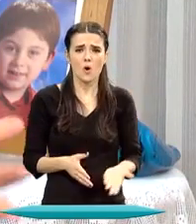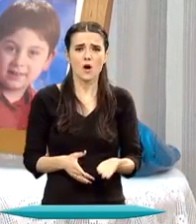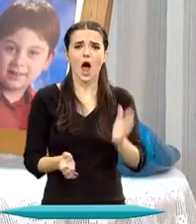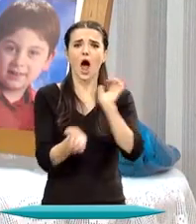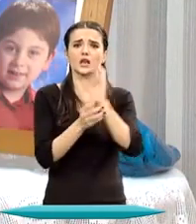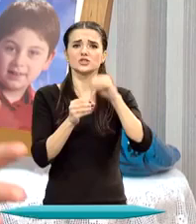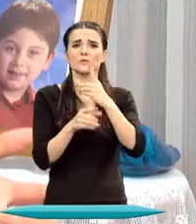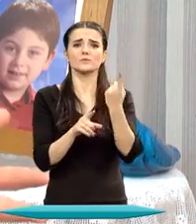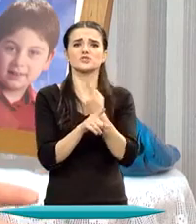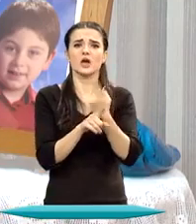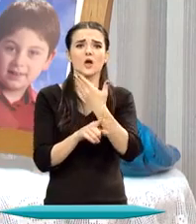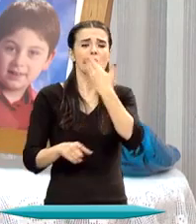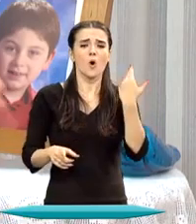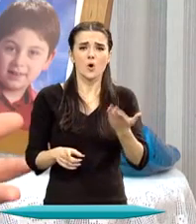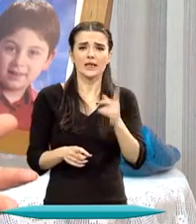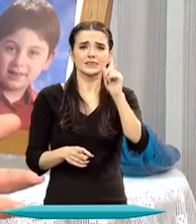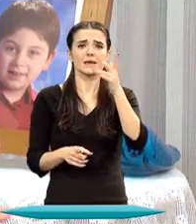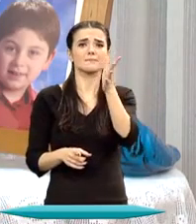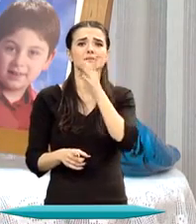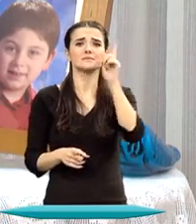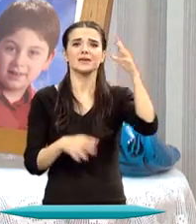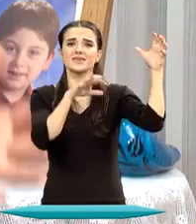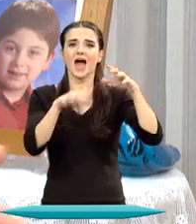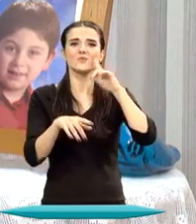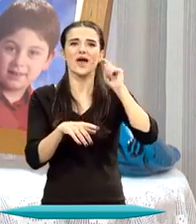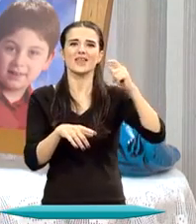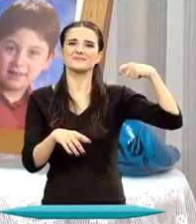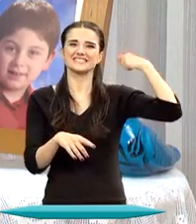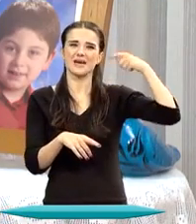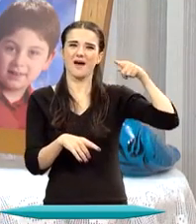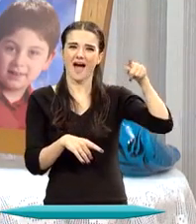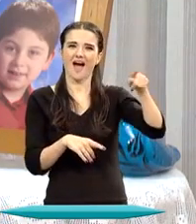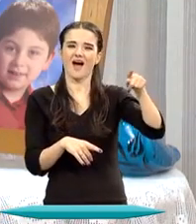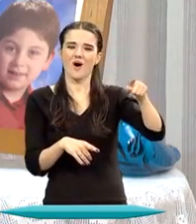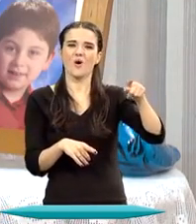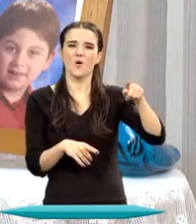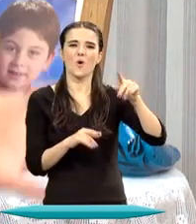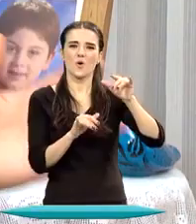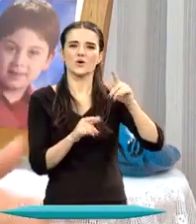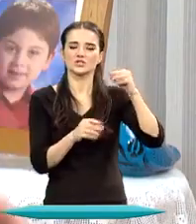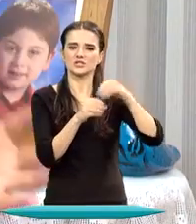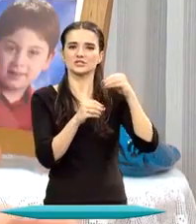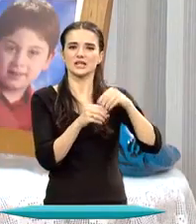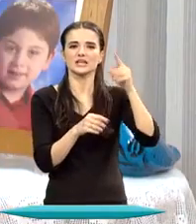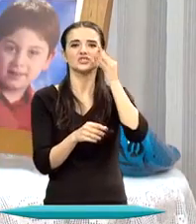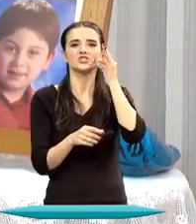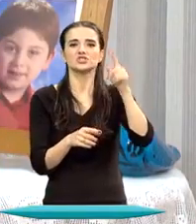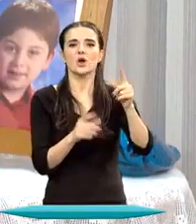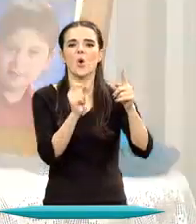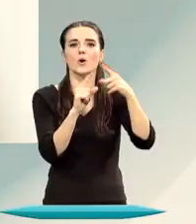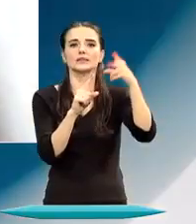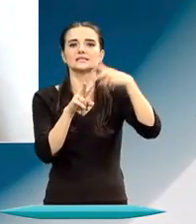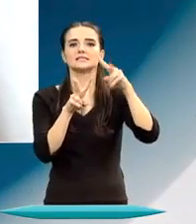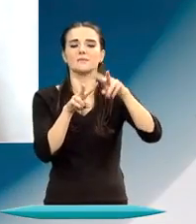Tek bildiğimiz bir yağmur adam. Bunu önümüze koydular, işte Dustin Hoffman'ın oynadığı yağmur adamdaki kişinin bir otizmli birey olduğunu